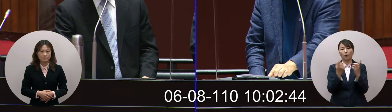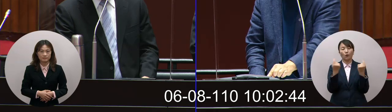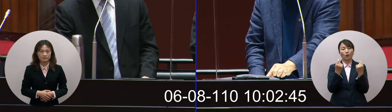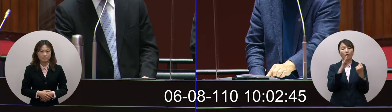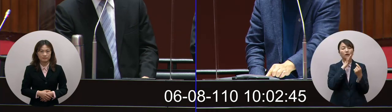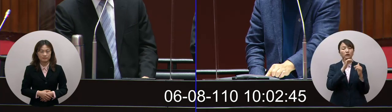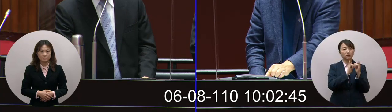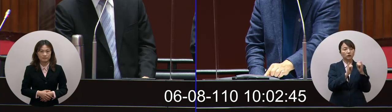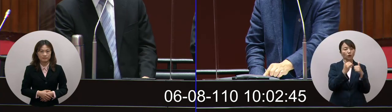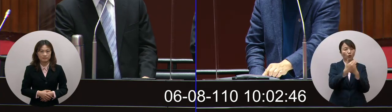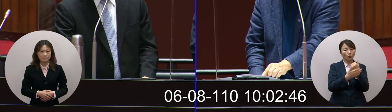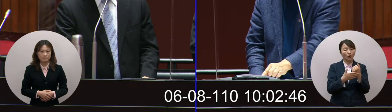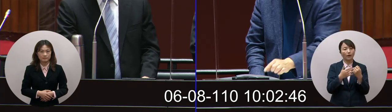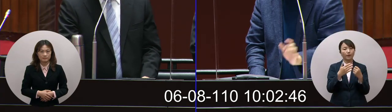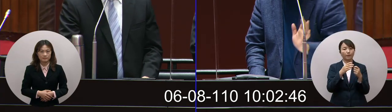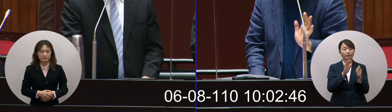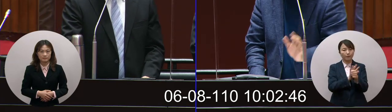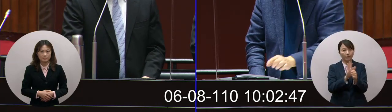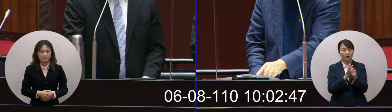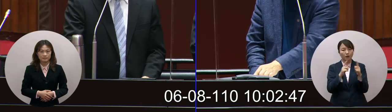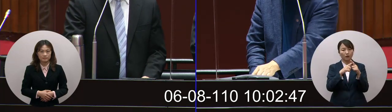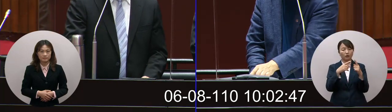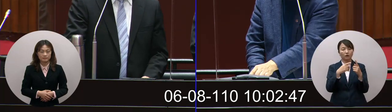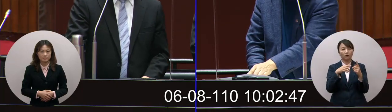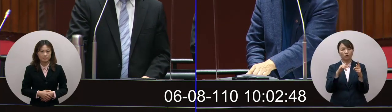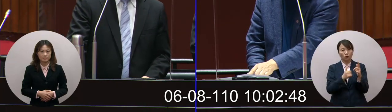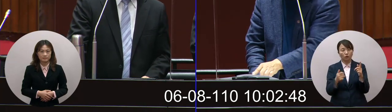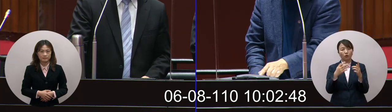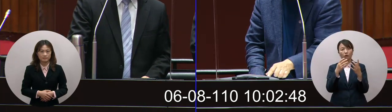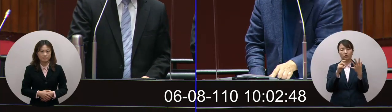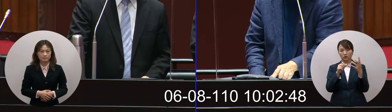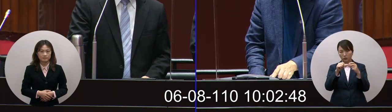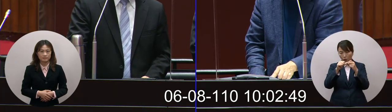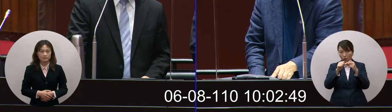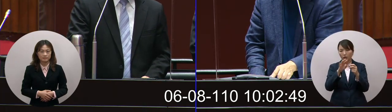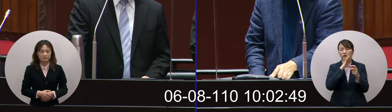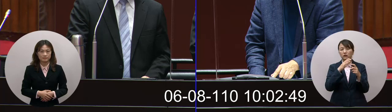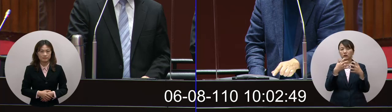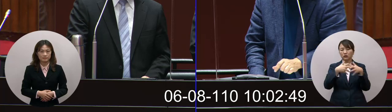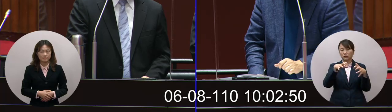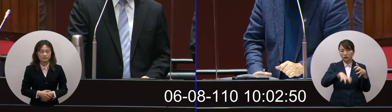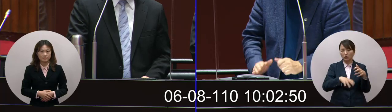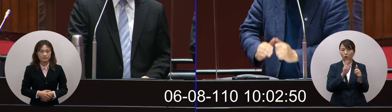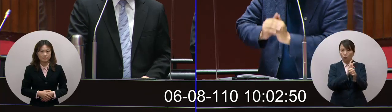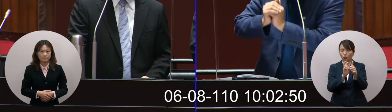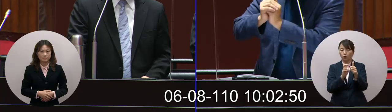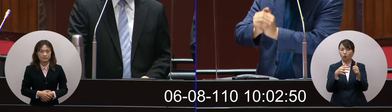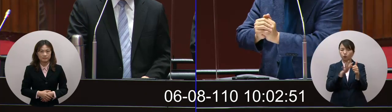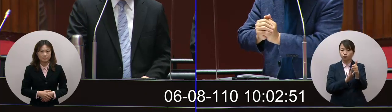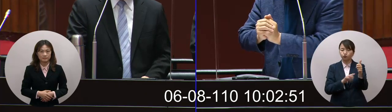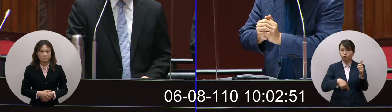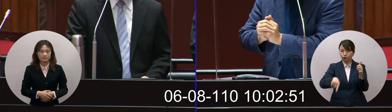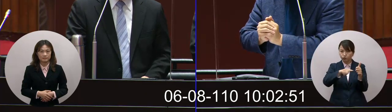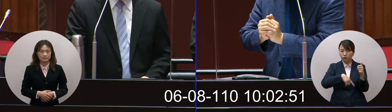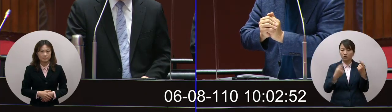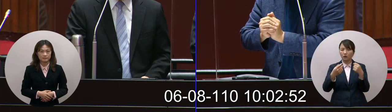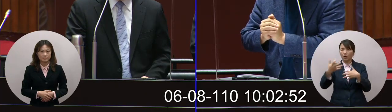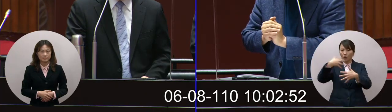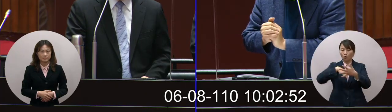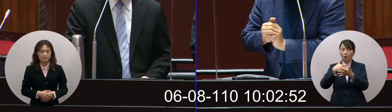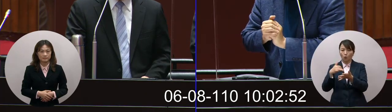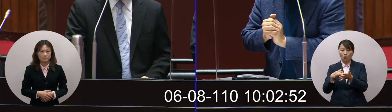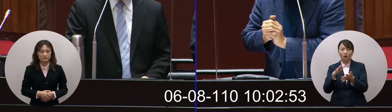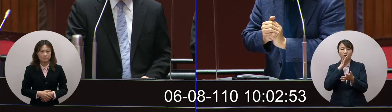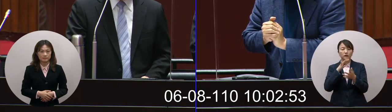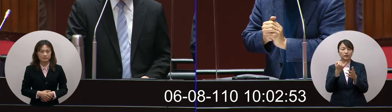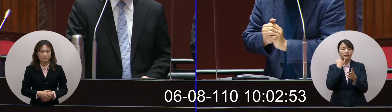维持社会运作必要人员，还是第五类机构跟社团的照顾系统人员，加会当列入优先